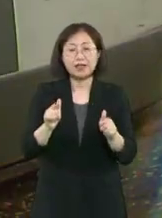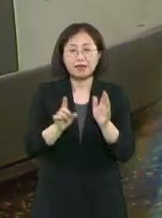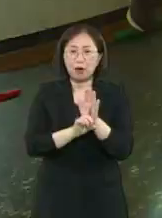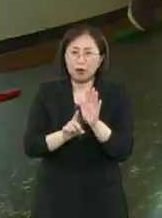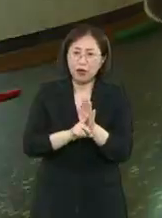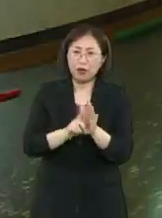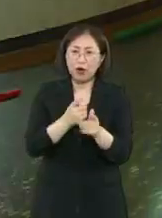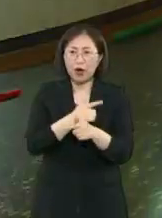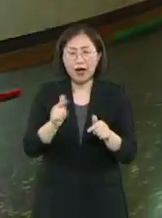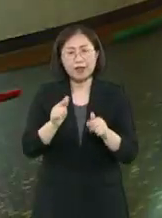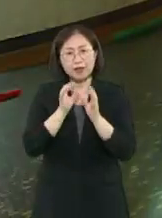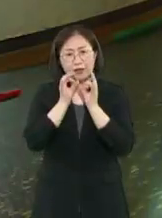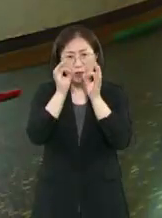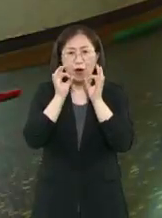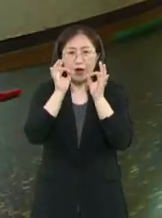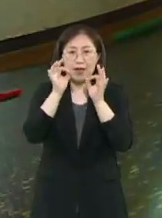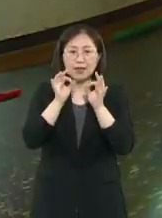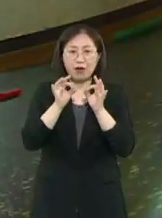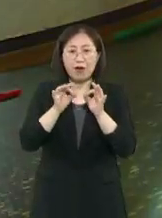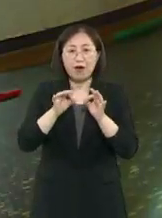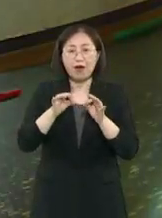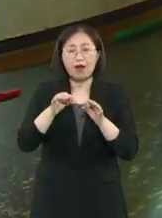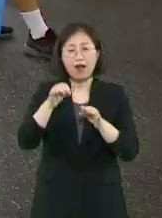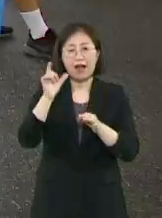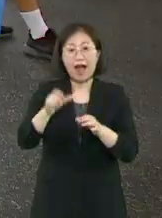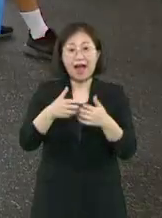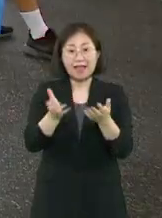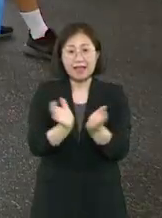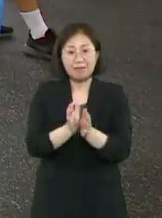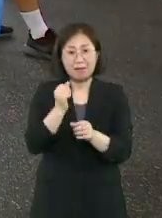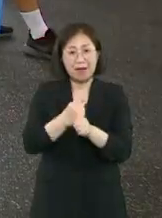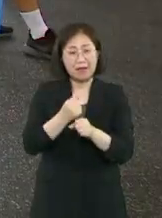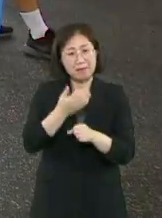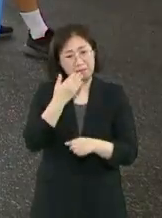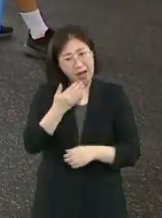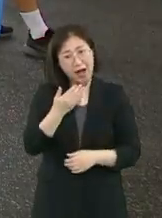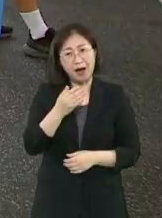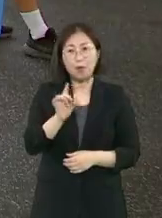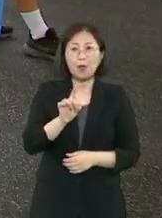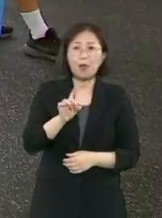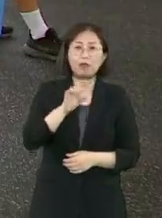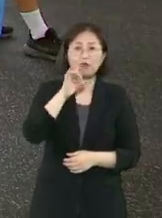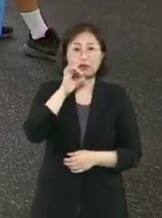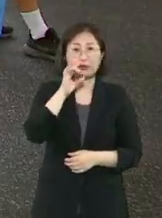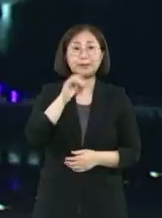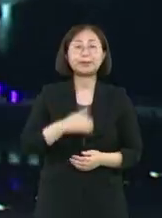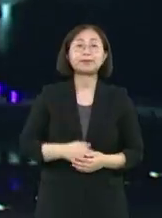팀이 될 수 있을지 주목됩니다. TJB 김세범입니다.